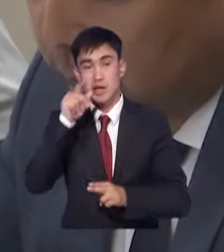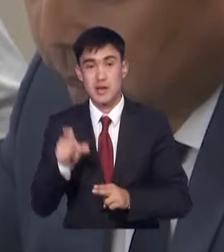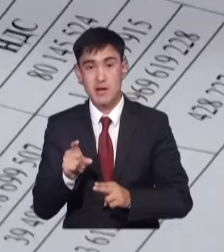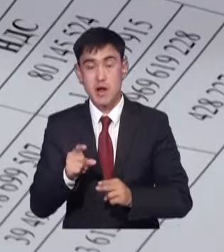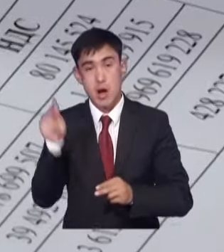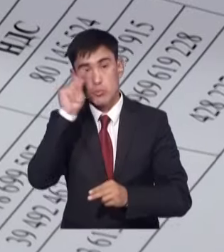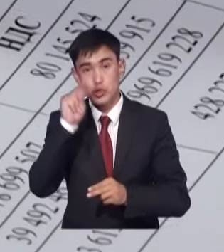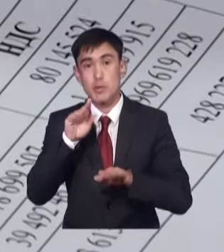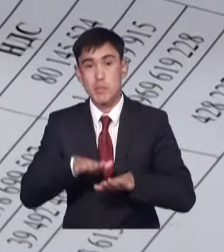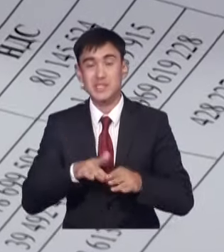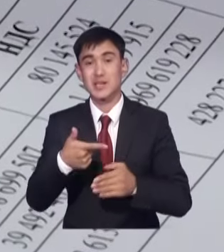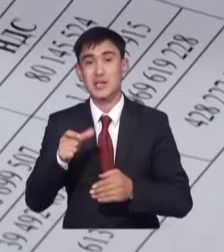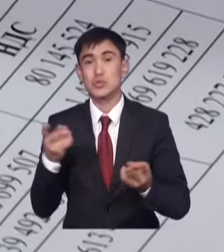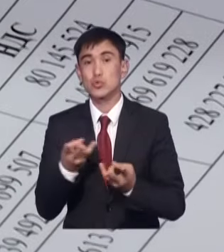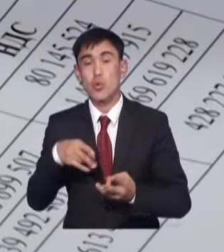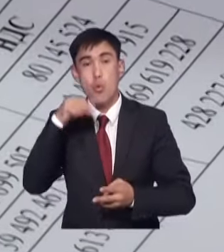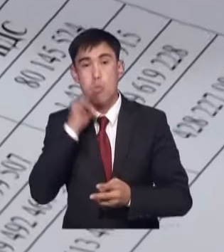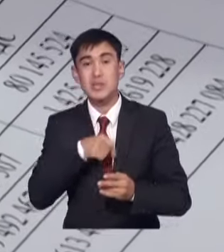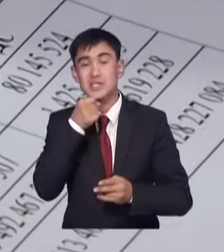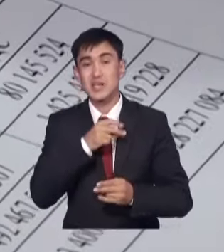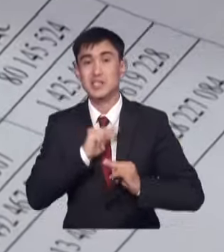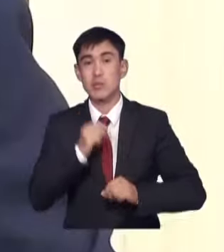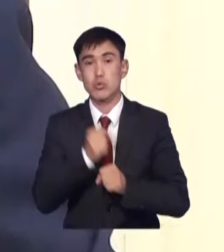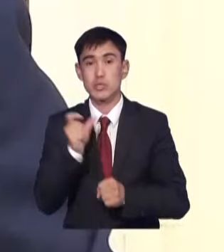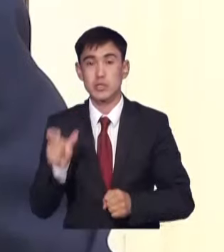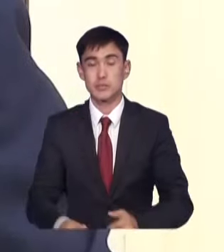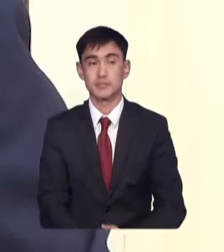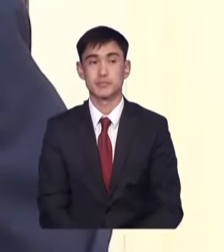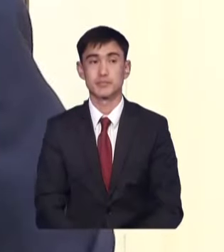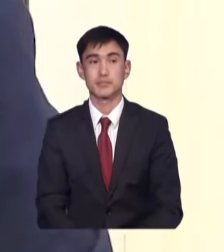ведь для обучения местных граждан нужны опытные старшие работники